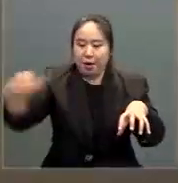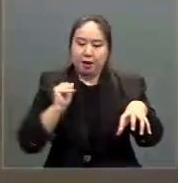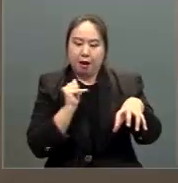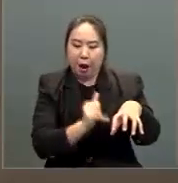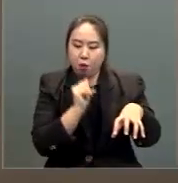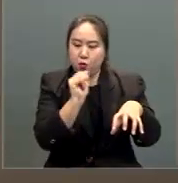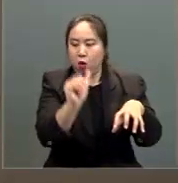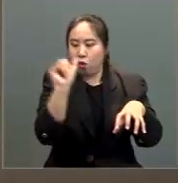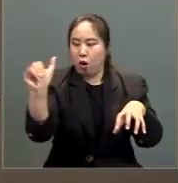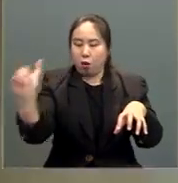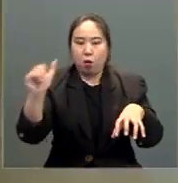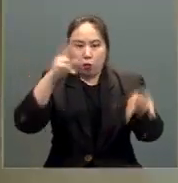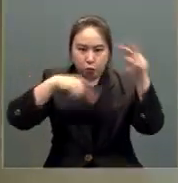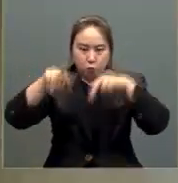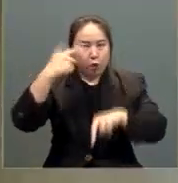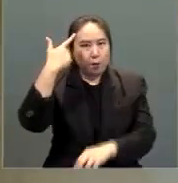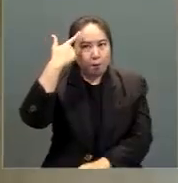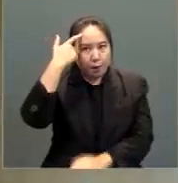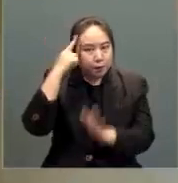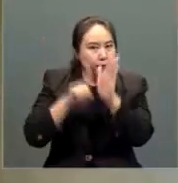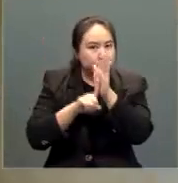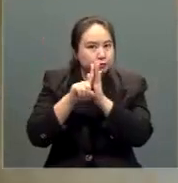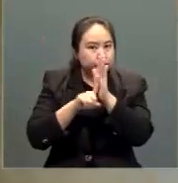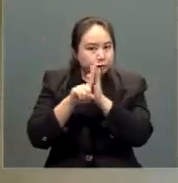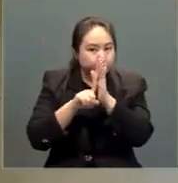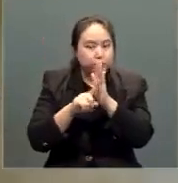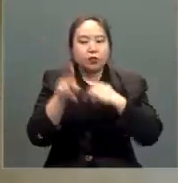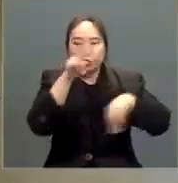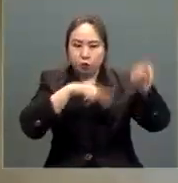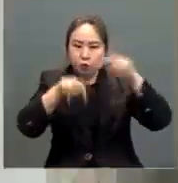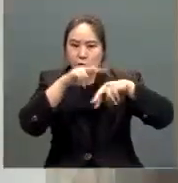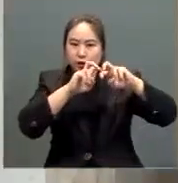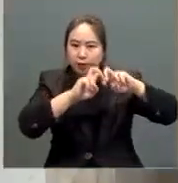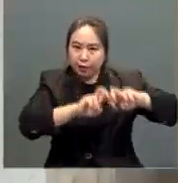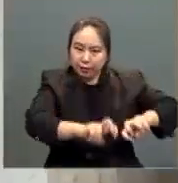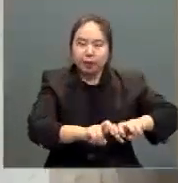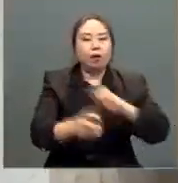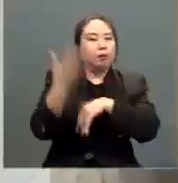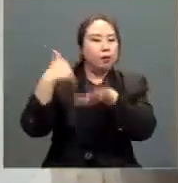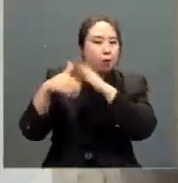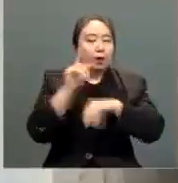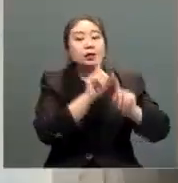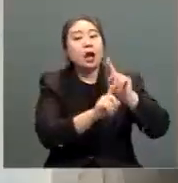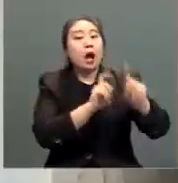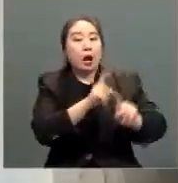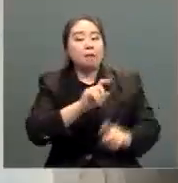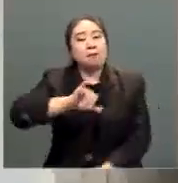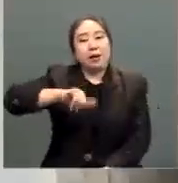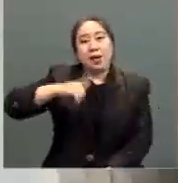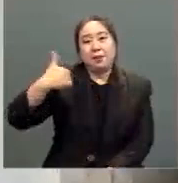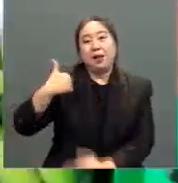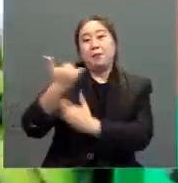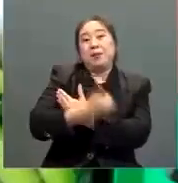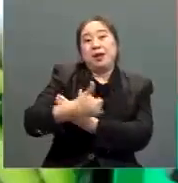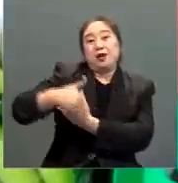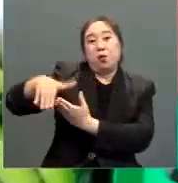วก็เอามาตรวจวัดอุณหภูมินะคะเรียกว่าตรวจคัดกรองแบบละเอียดตรวจสอบซักประวัติเสี่ยงซึ่งอาจมีกลุ่มคนที่เดินทางกลับมาจากต่